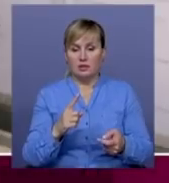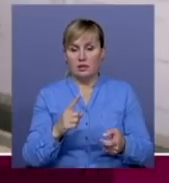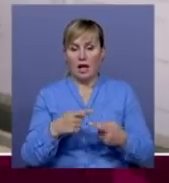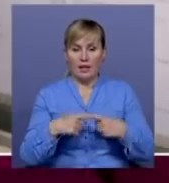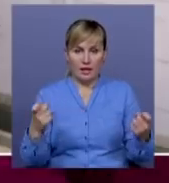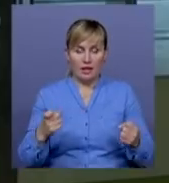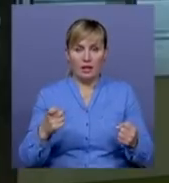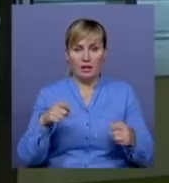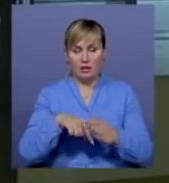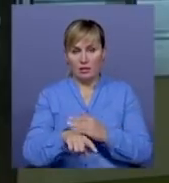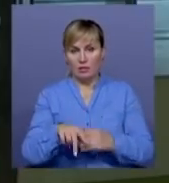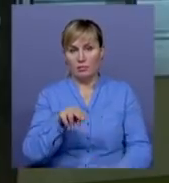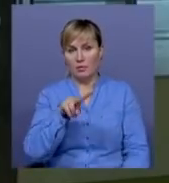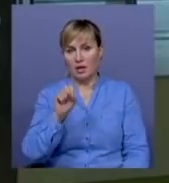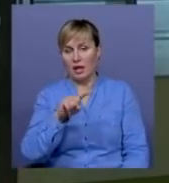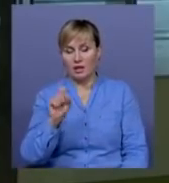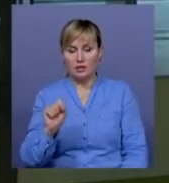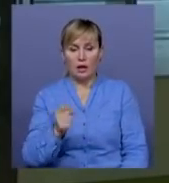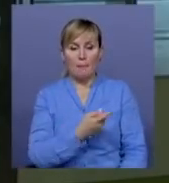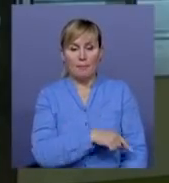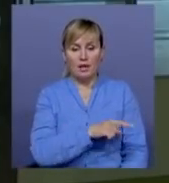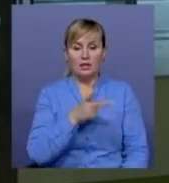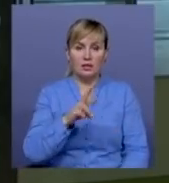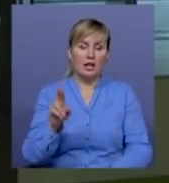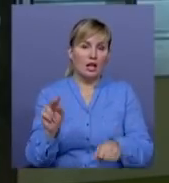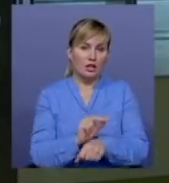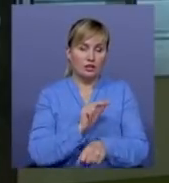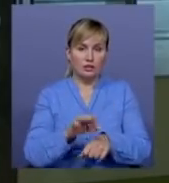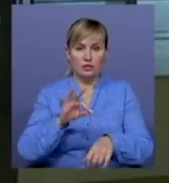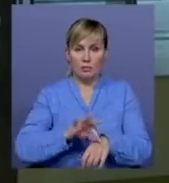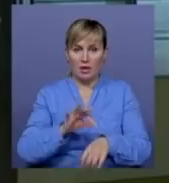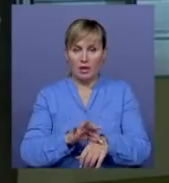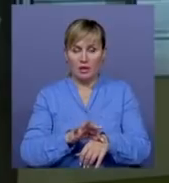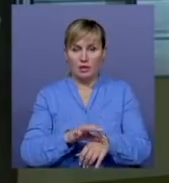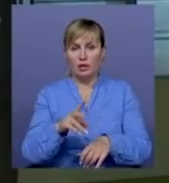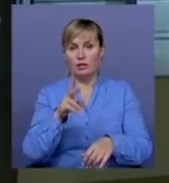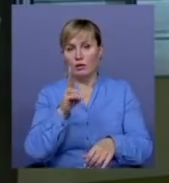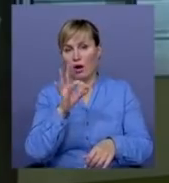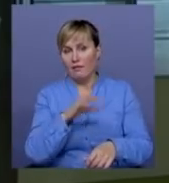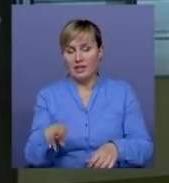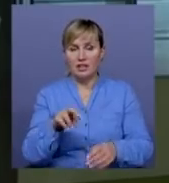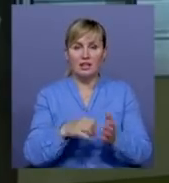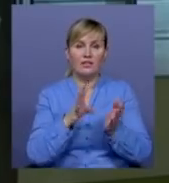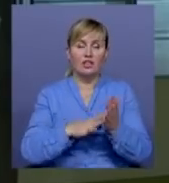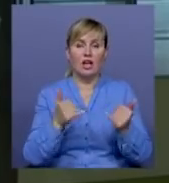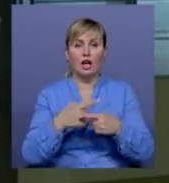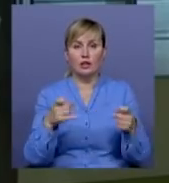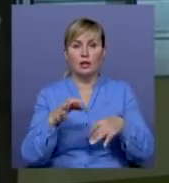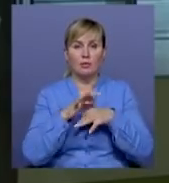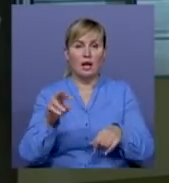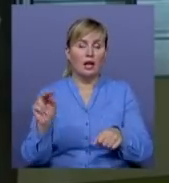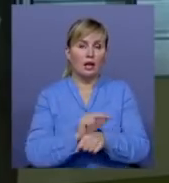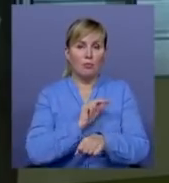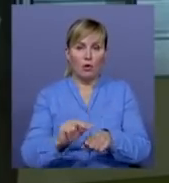отелей «Ромада Плаза» в больницу для лечения заболевших COVID-19. Сейчас в гостинице проводятся